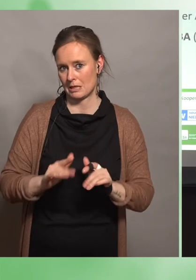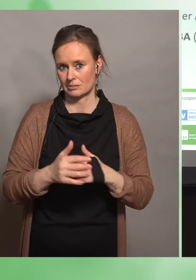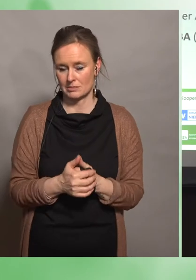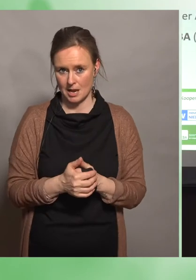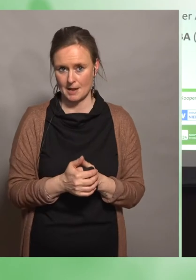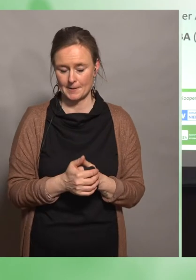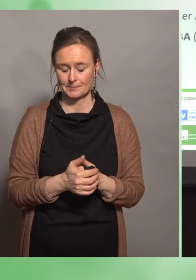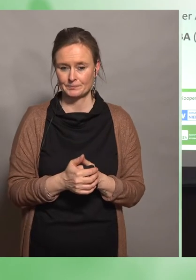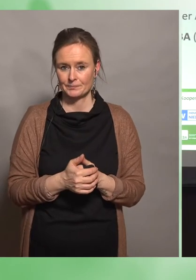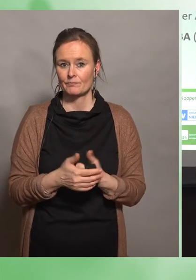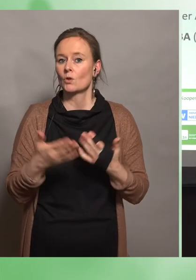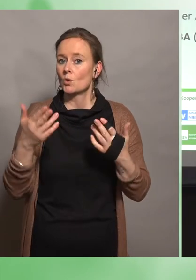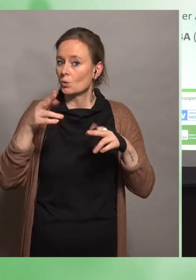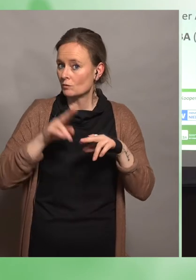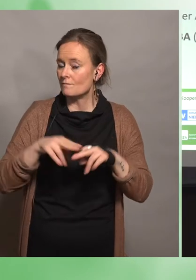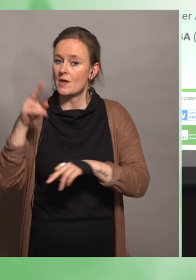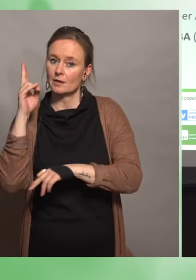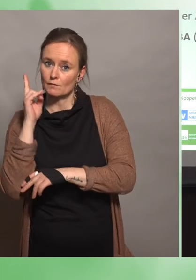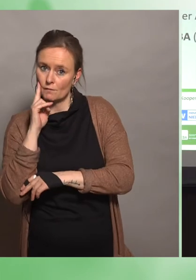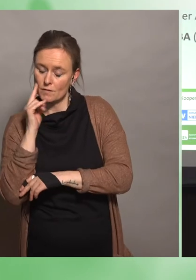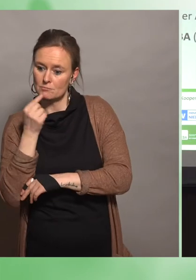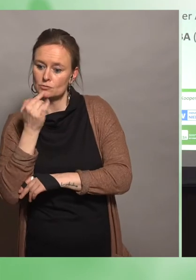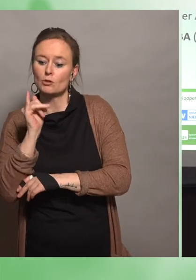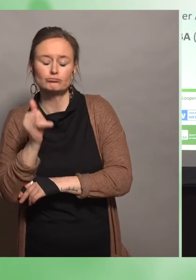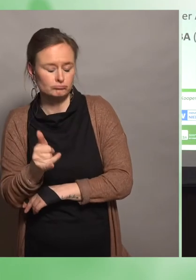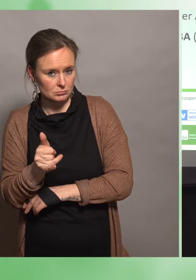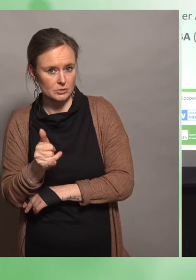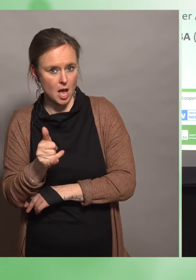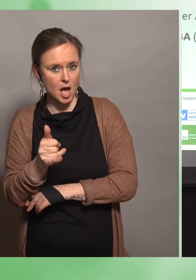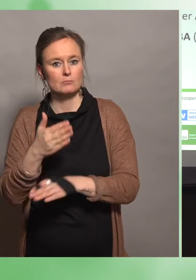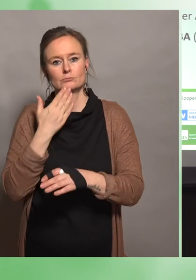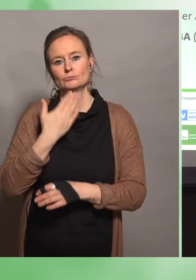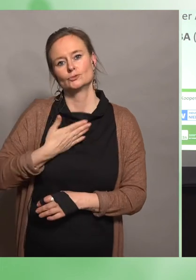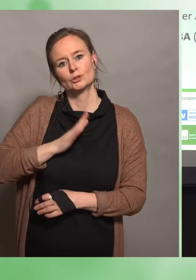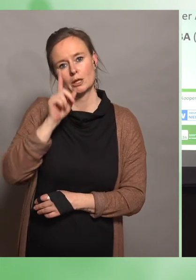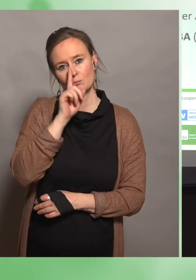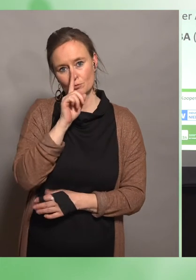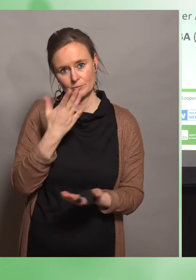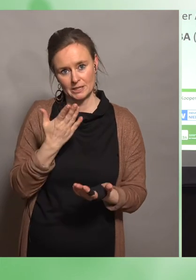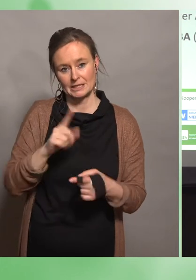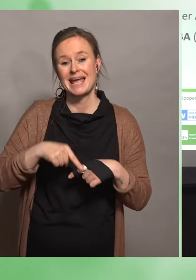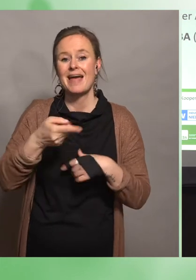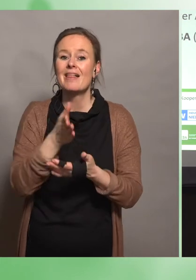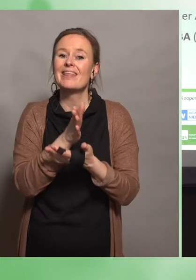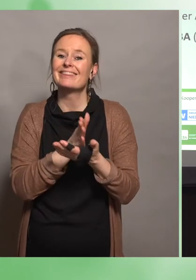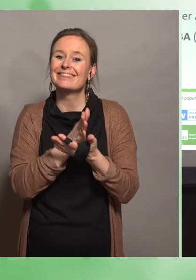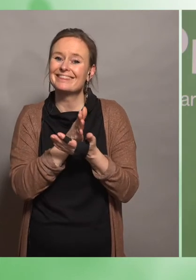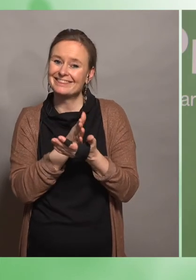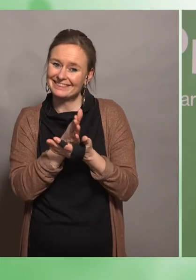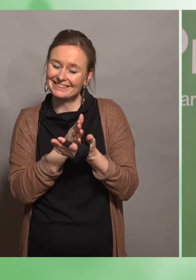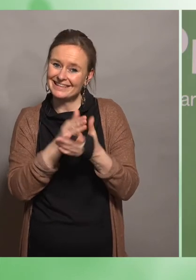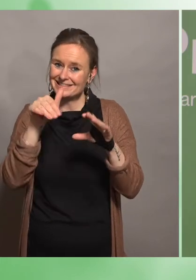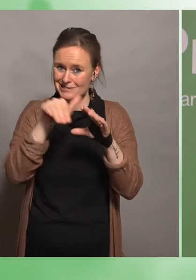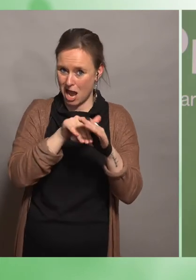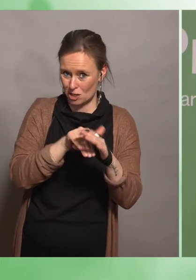Firma Stark und dem Teilnehmer, sich eben dazu entschließt, es zu probieren, dann beginnt ein Dienstverhältnis mit der MAG. Das heißt nicht